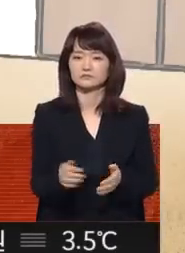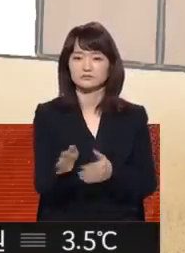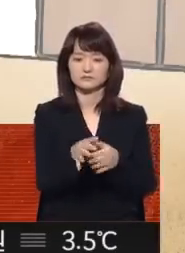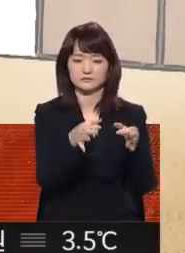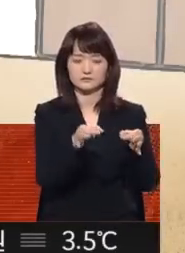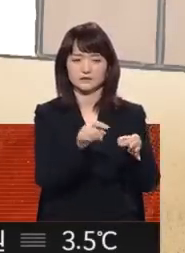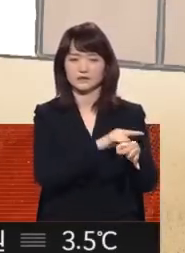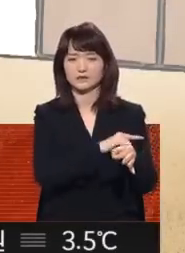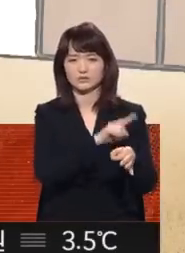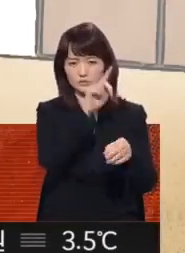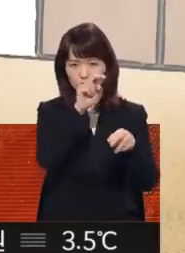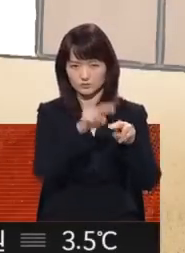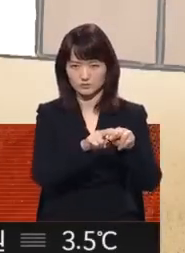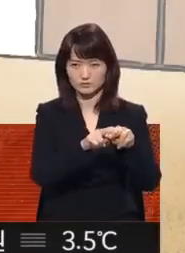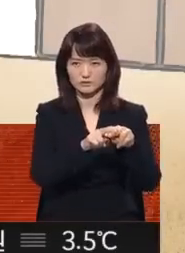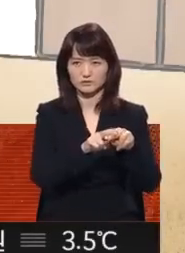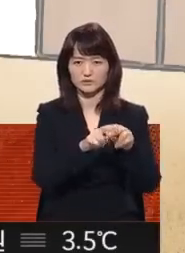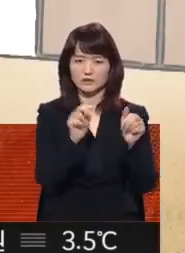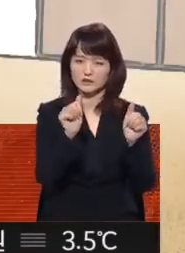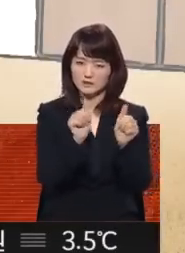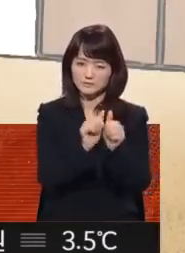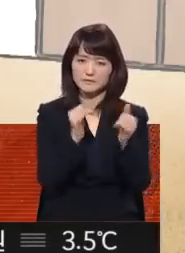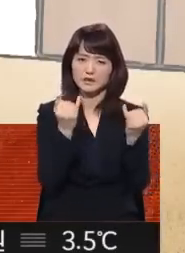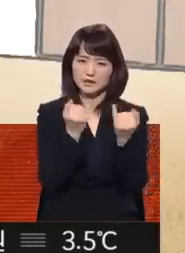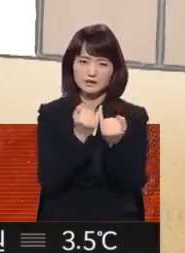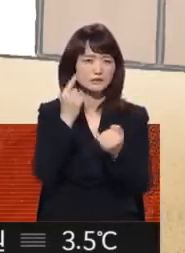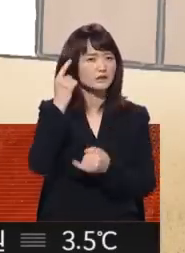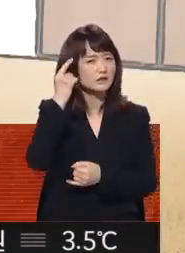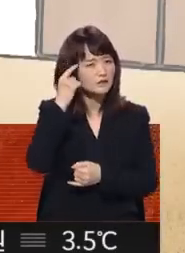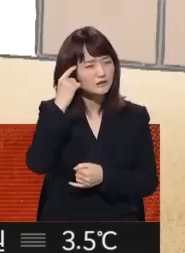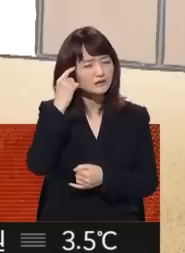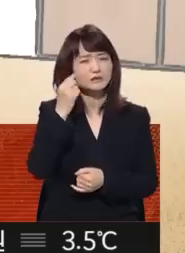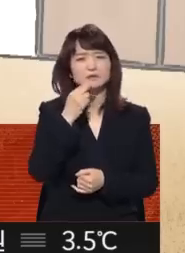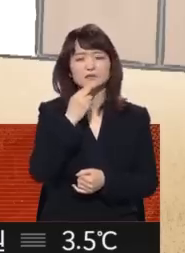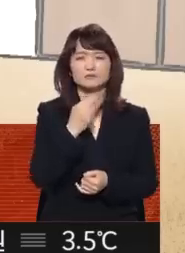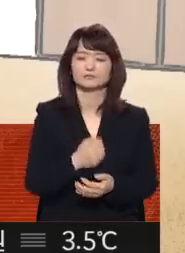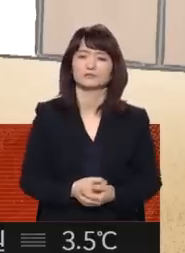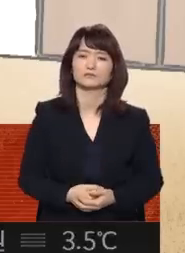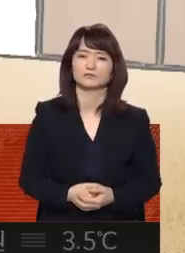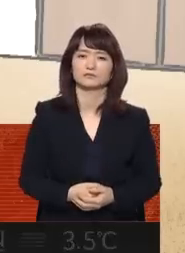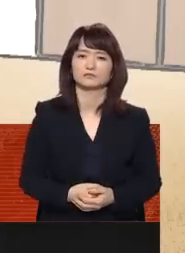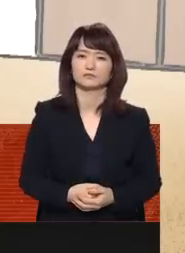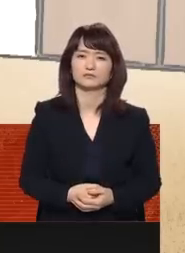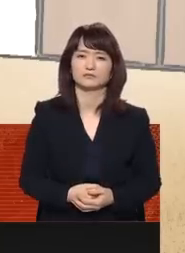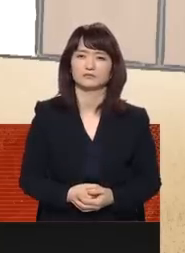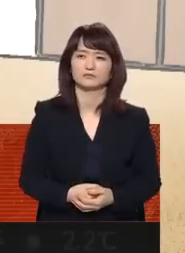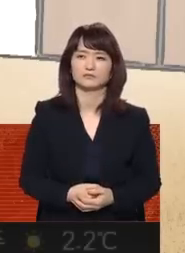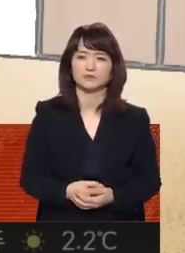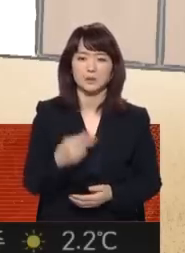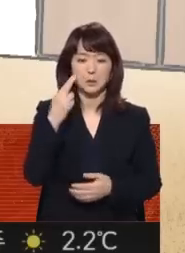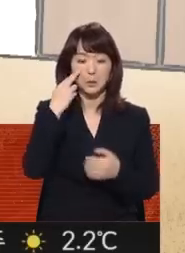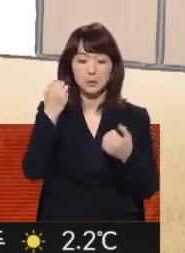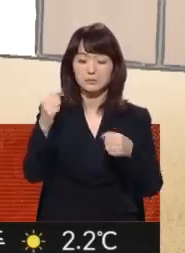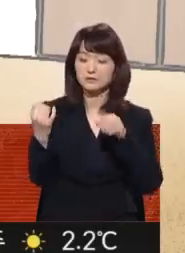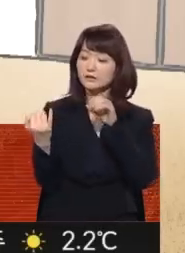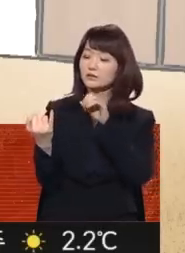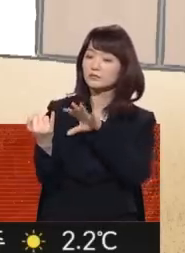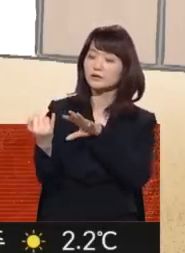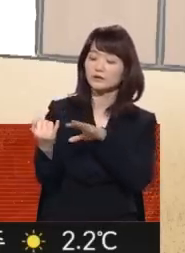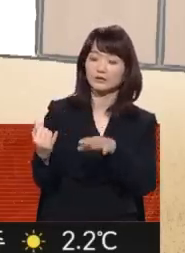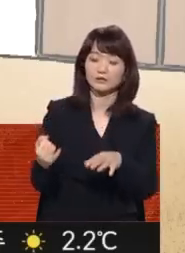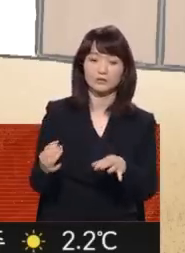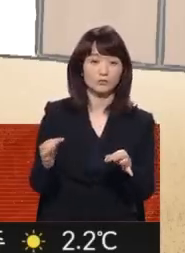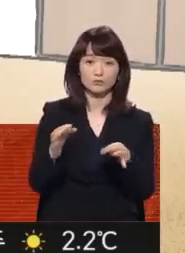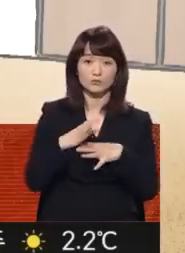아닙니까이 사람들이 성인기 감성이 너무나 없었는데 춤추라 그랬다 저는 깜짝 놀랐어요요 사실은 안무가라든가 가설품을